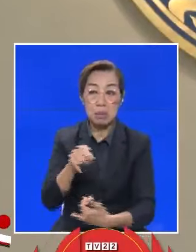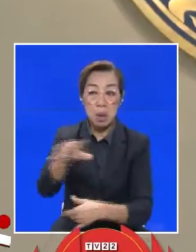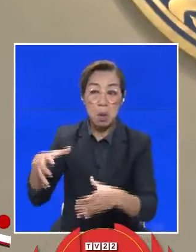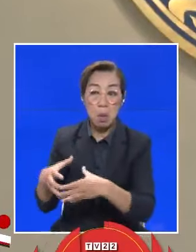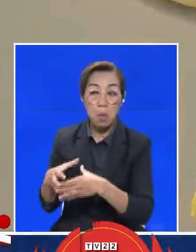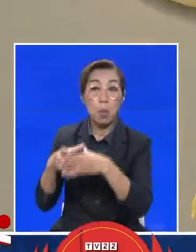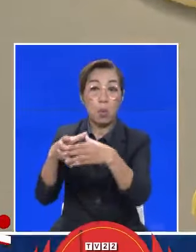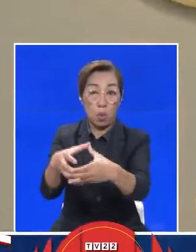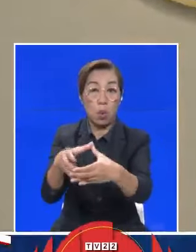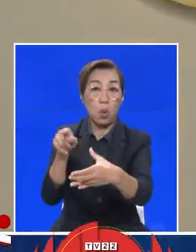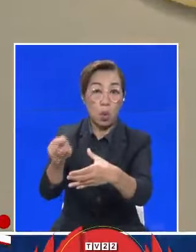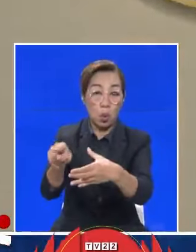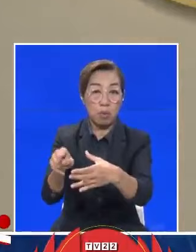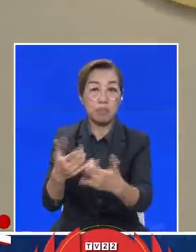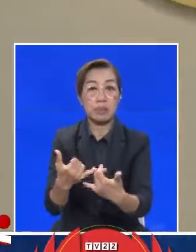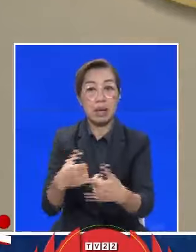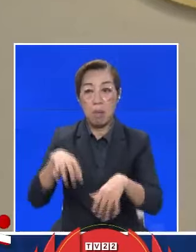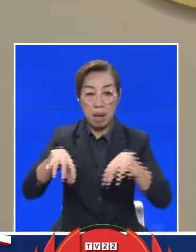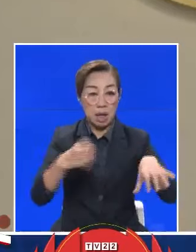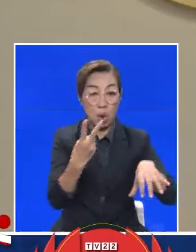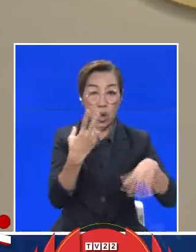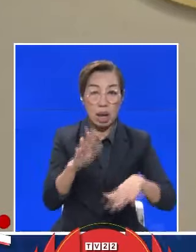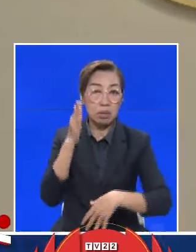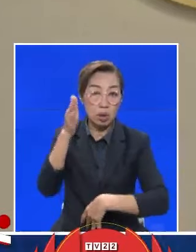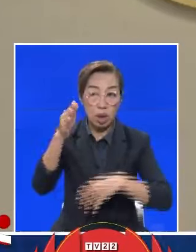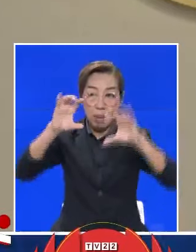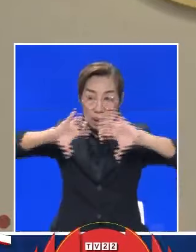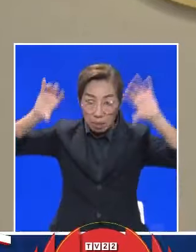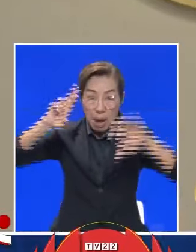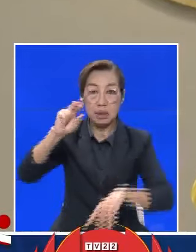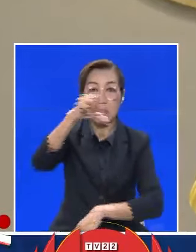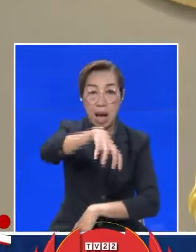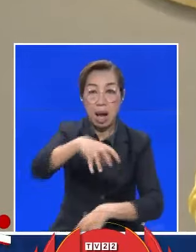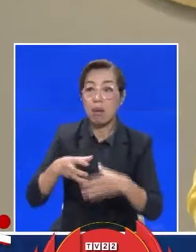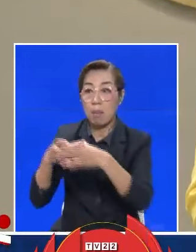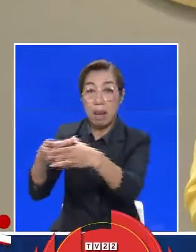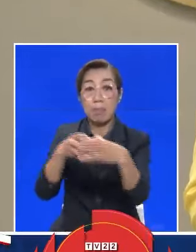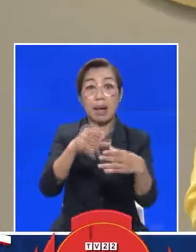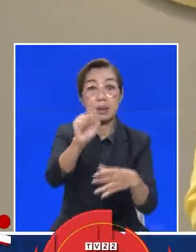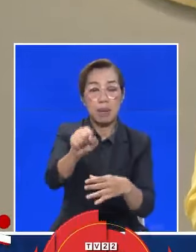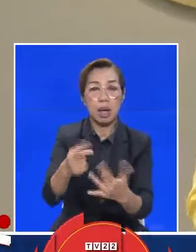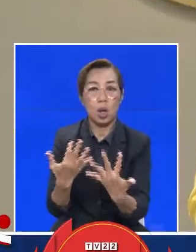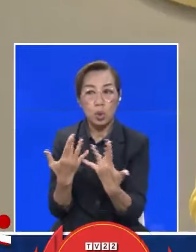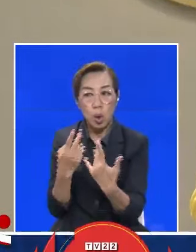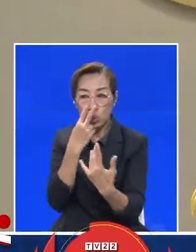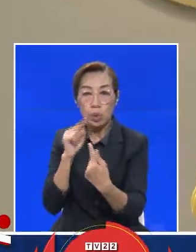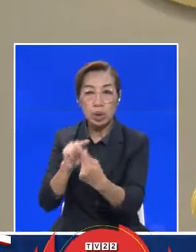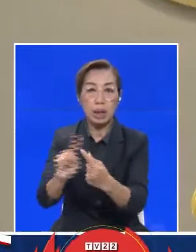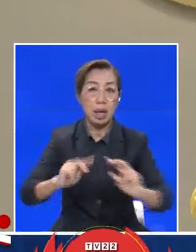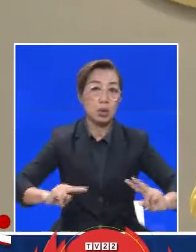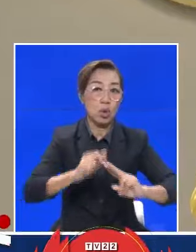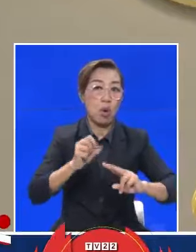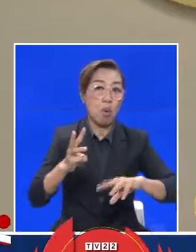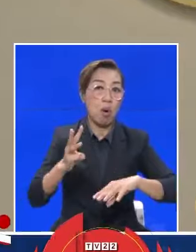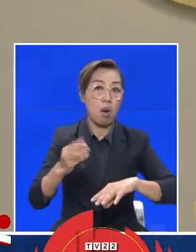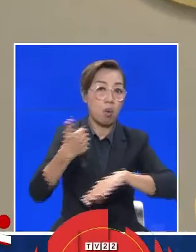วันนี้เขาจะไปยื่น4จุดและนี่กำลังจะไปทำเนียบแล้วก็ไปสภาต่อนะคะก็หลังจากนั้นก็ท่านรัฐมนตรีอว.ก็น่าจะ